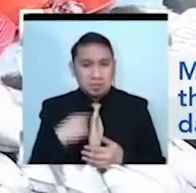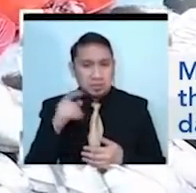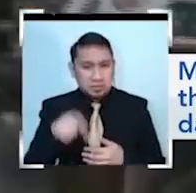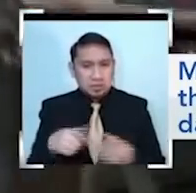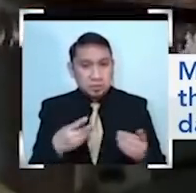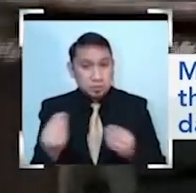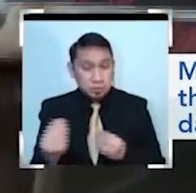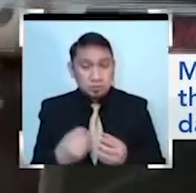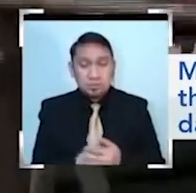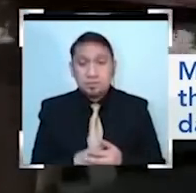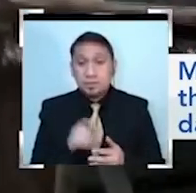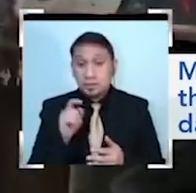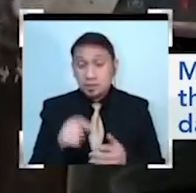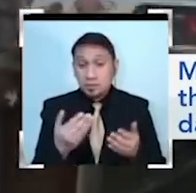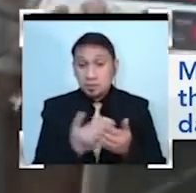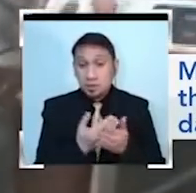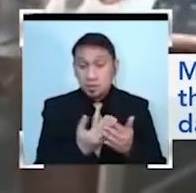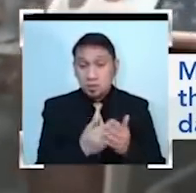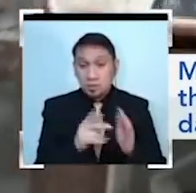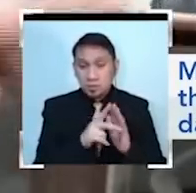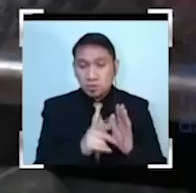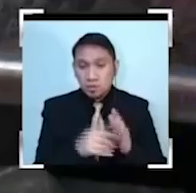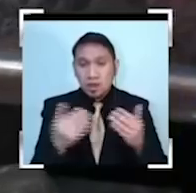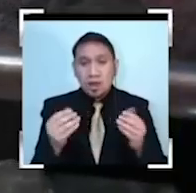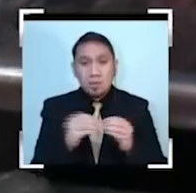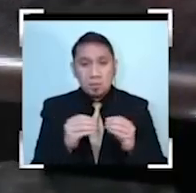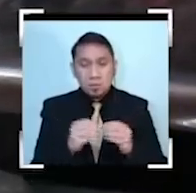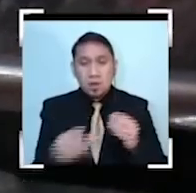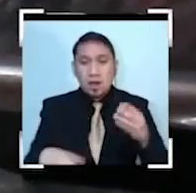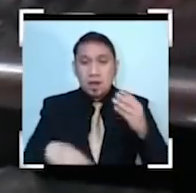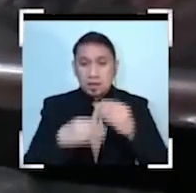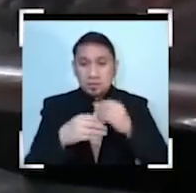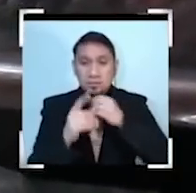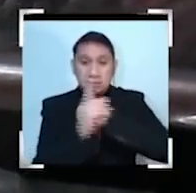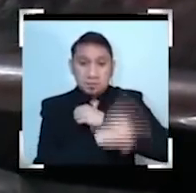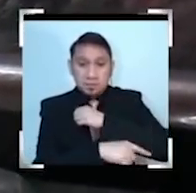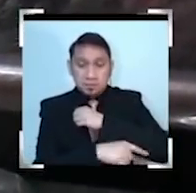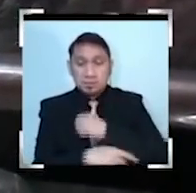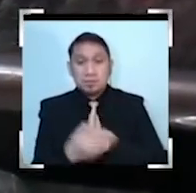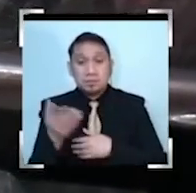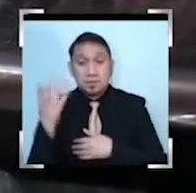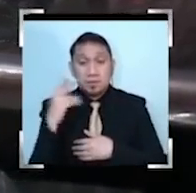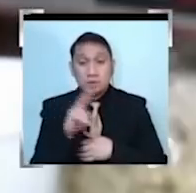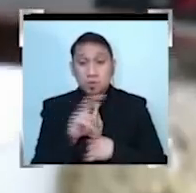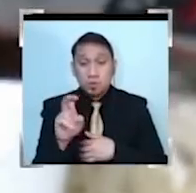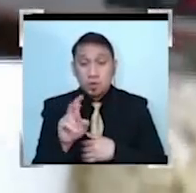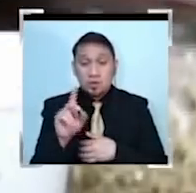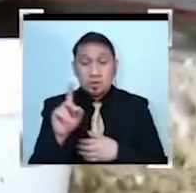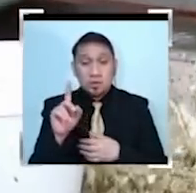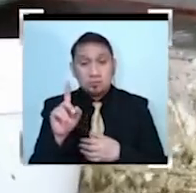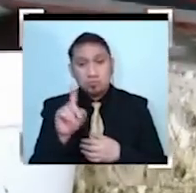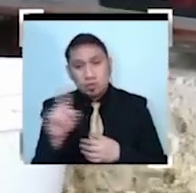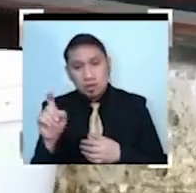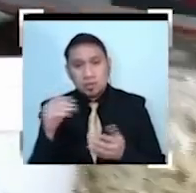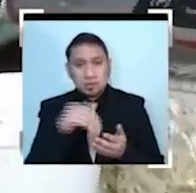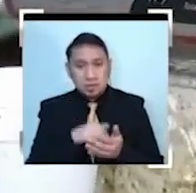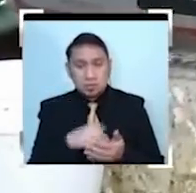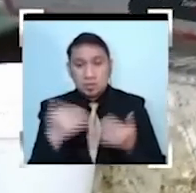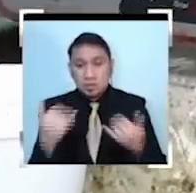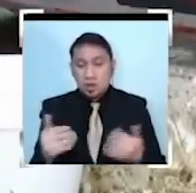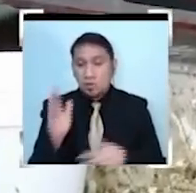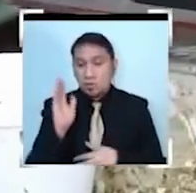ratified version, pinabigat ang parusa sa mandarayan ng timbangan. Kung dati 200 to 1,000 pesos ang multa, ngayon 50,000